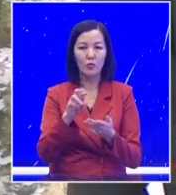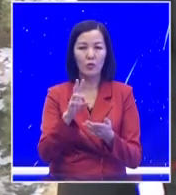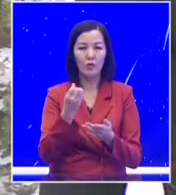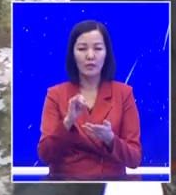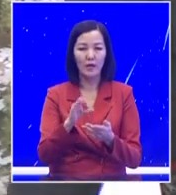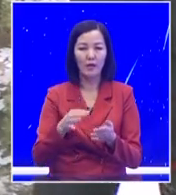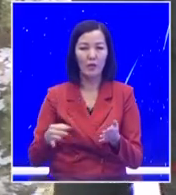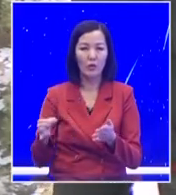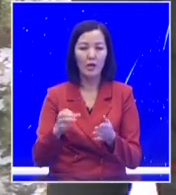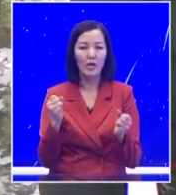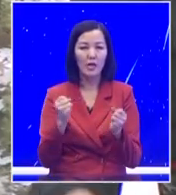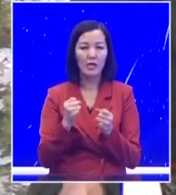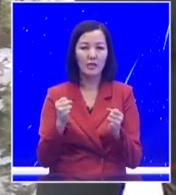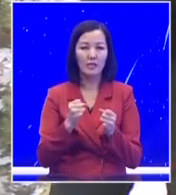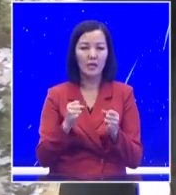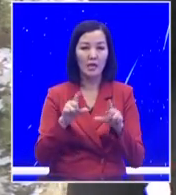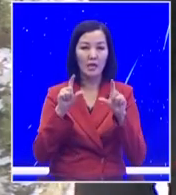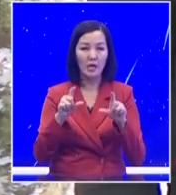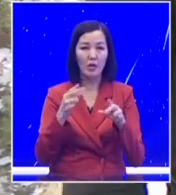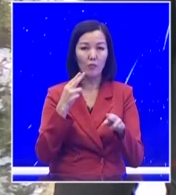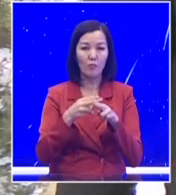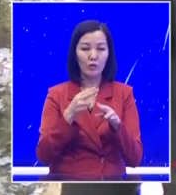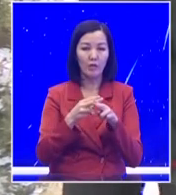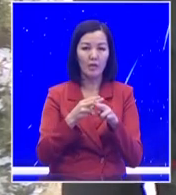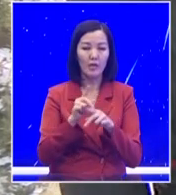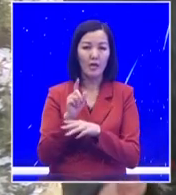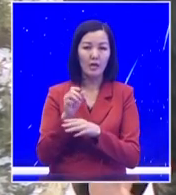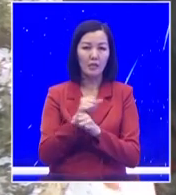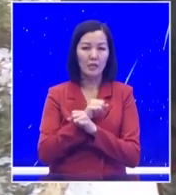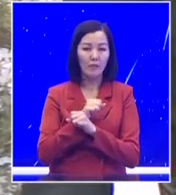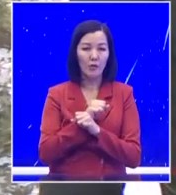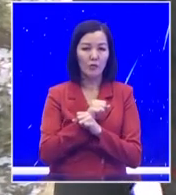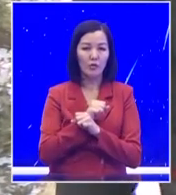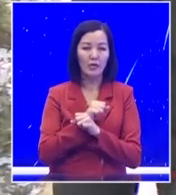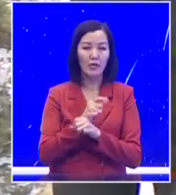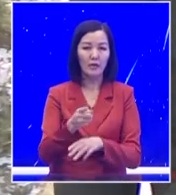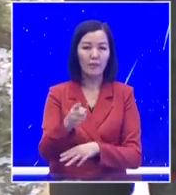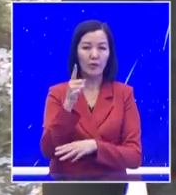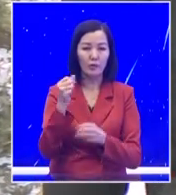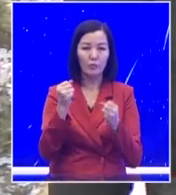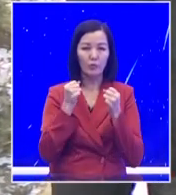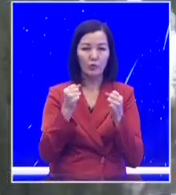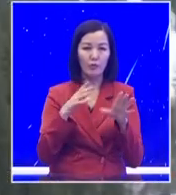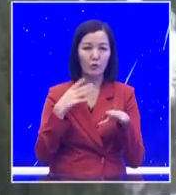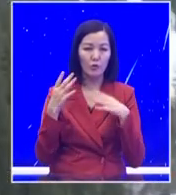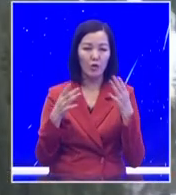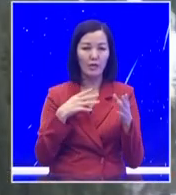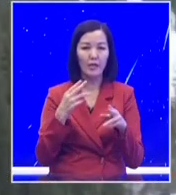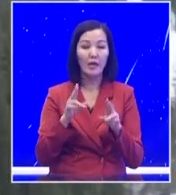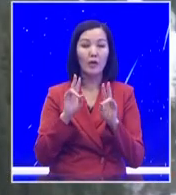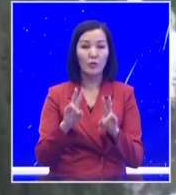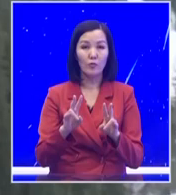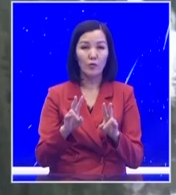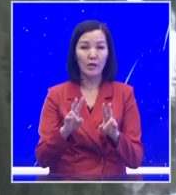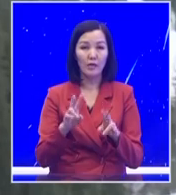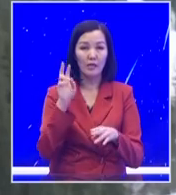көлі. Қыс мезгілінде көл бетіне қалың мұз қатады, сондықтан демалушылардың дені қысқы балық аулау спортымен айналысады екен. Дегенмен Көлсай